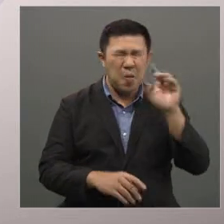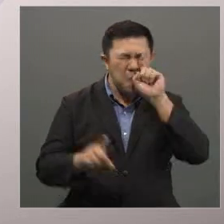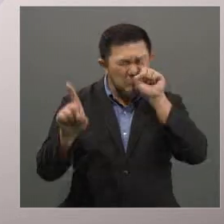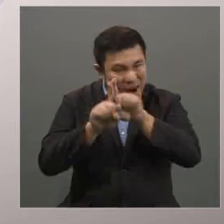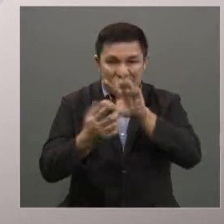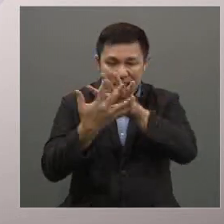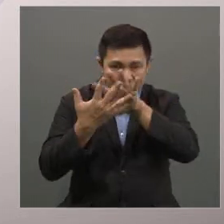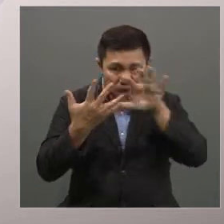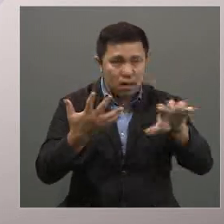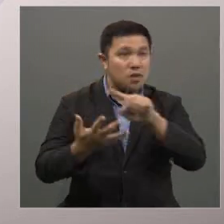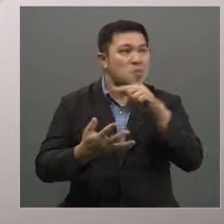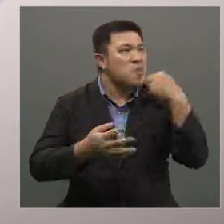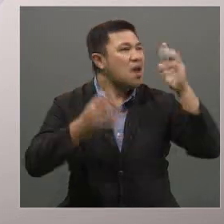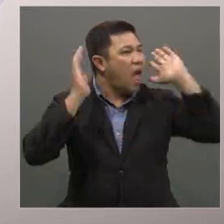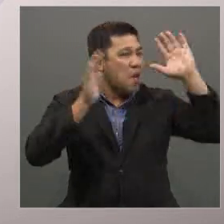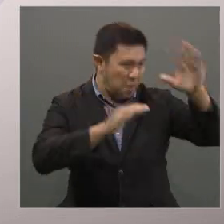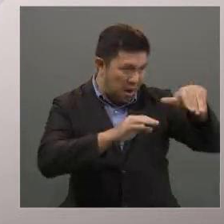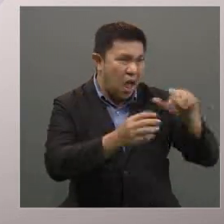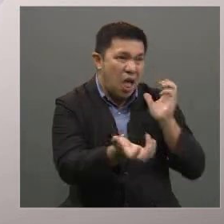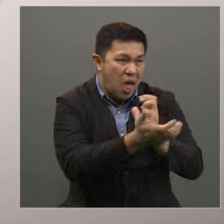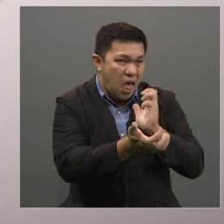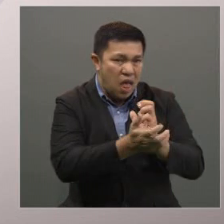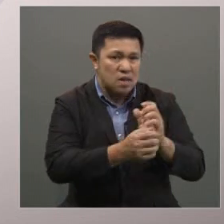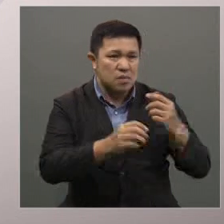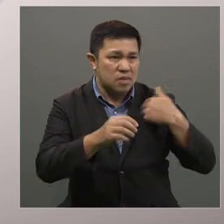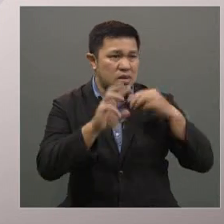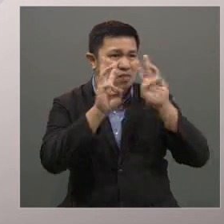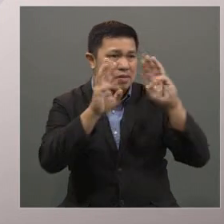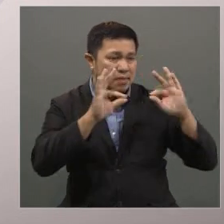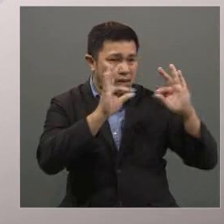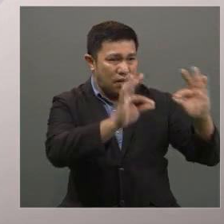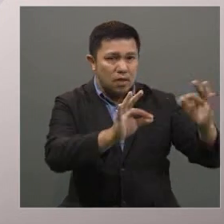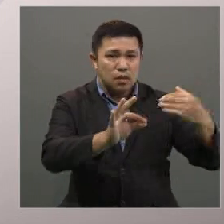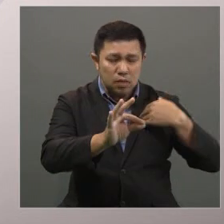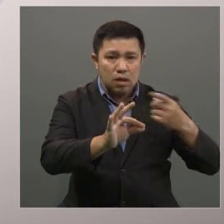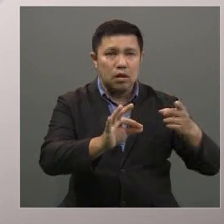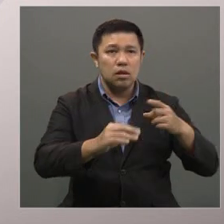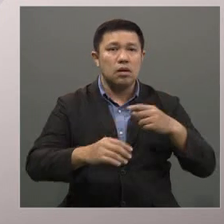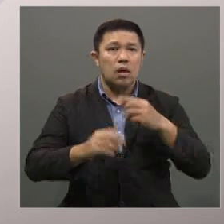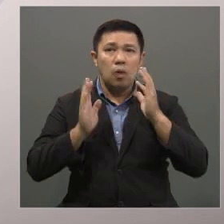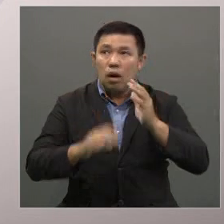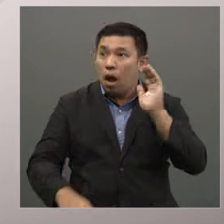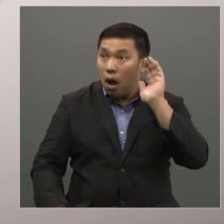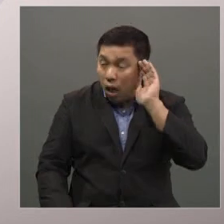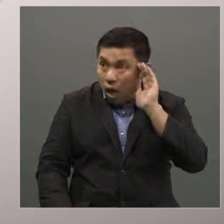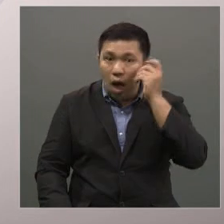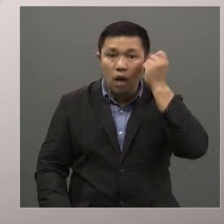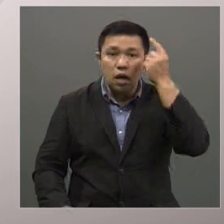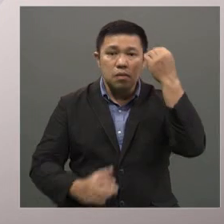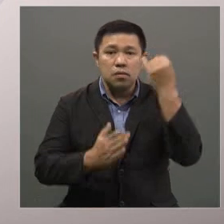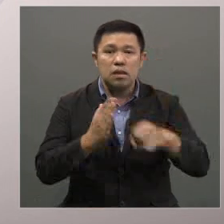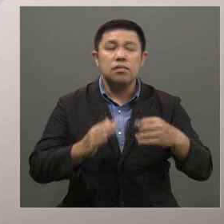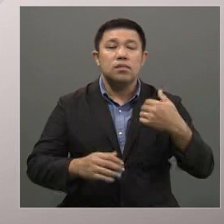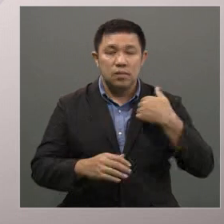แหละหาว่าเธอเนี่ยไปโปรโมทเว็บพนันมีแปะลงแปะลิงก์อะไรให้ด้วยแบบนี้มันทำให้คนหลายๆคนเนี่ยเข้าใจผิดได้น